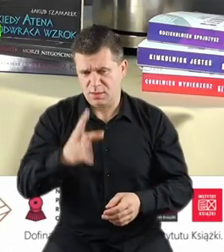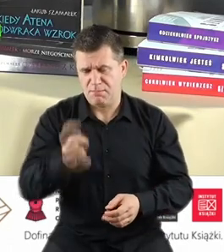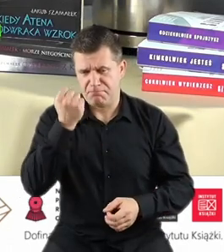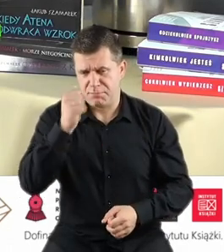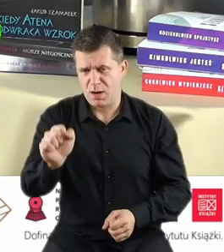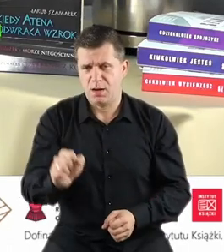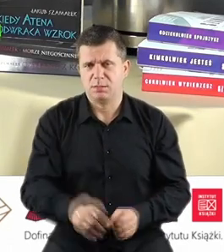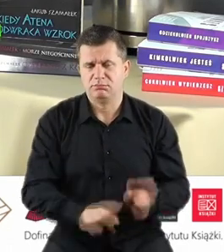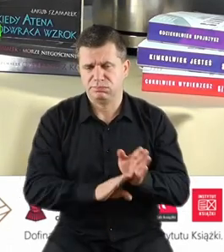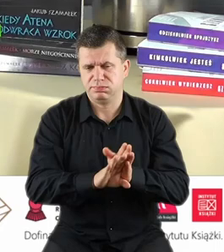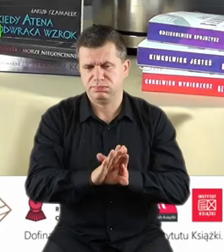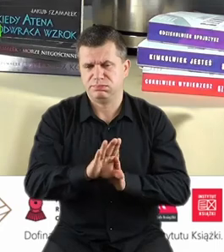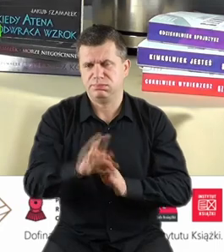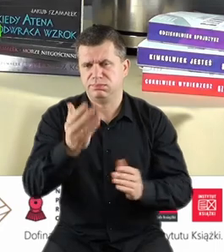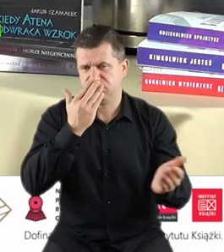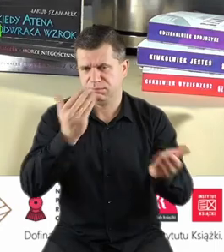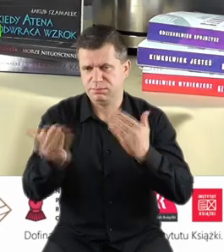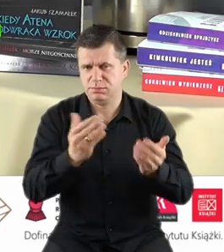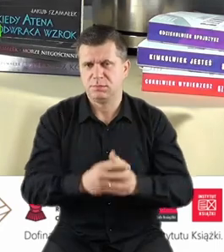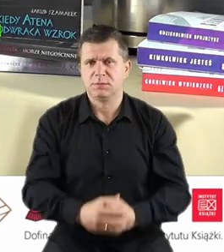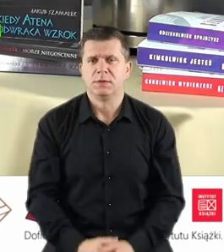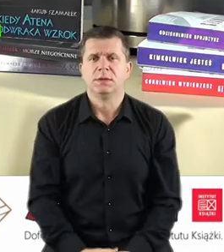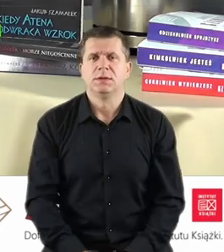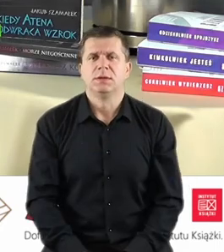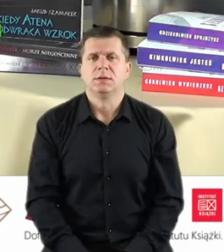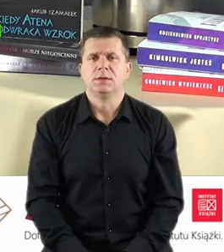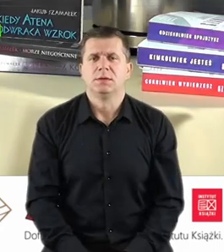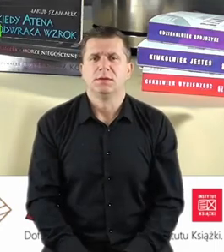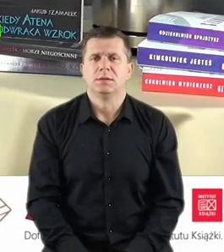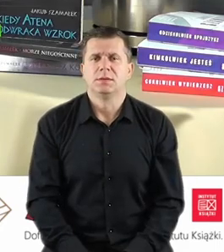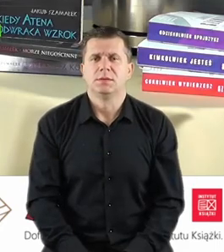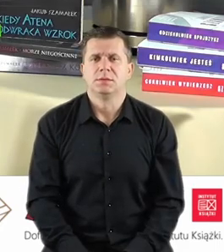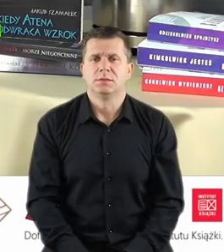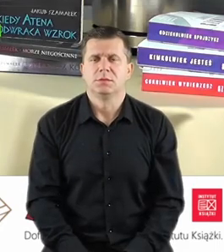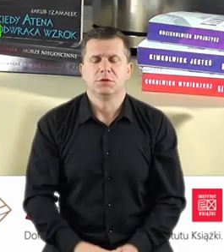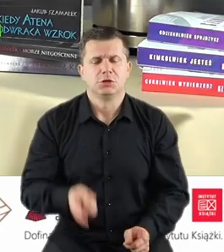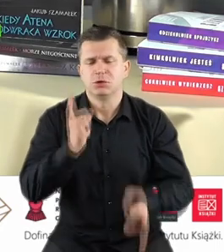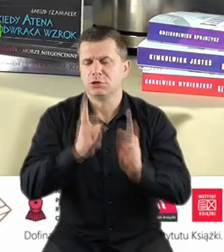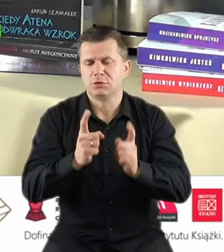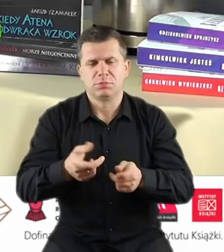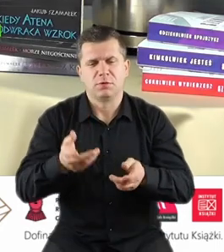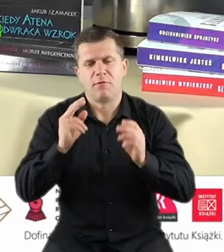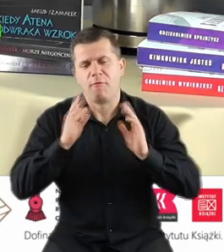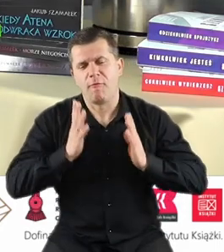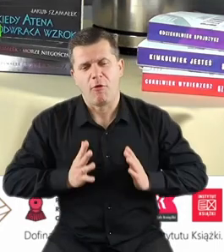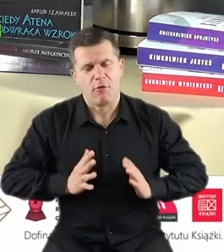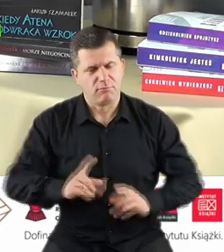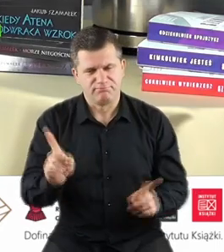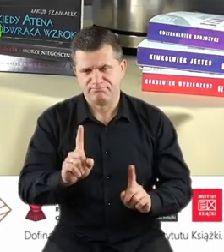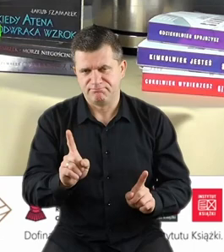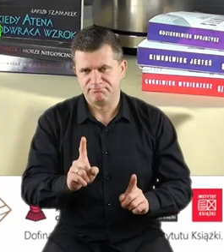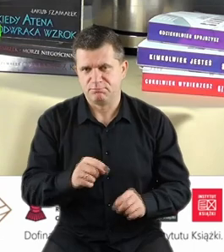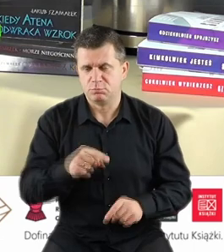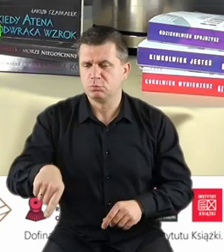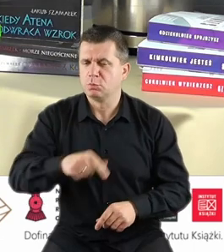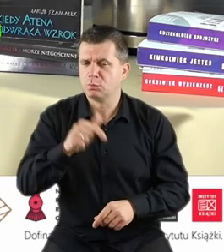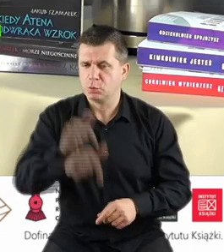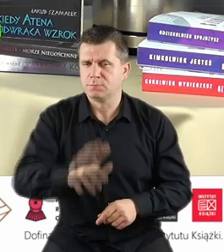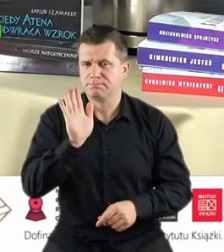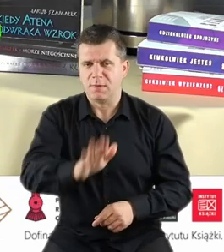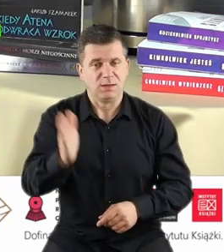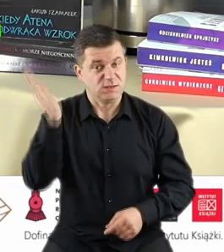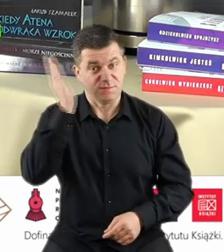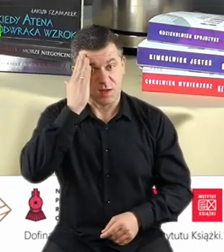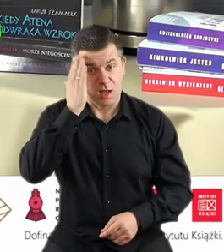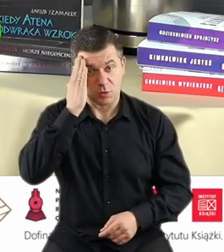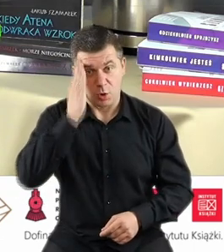jakby ta kula się toczy i raczej szybko nie zwolni. I wydaje mi się, że to jest coś, czego powinniśmy być świadomi, bo